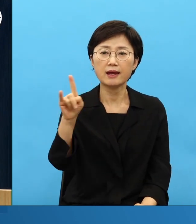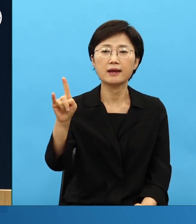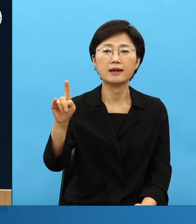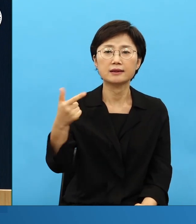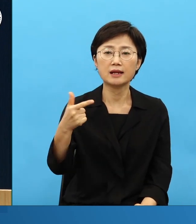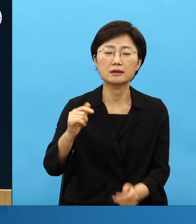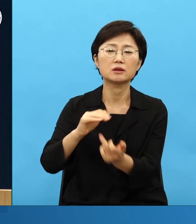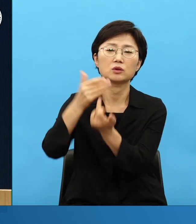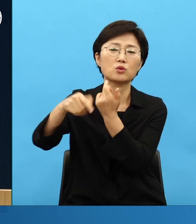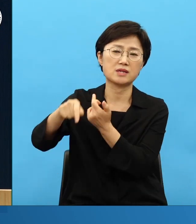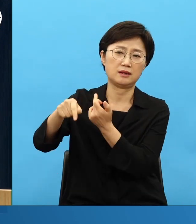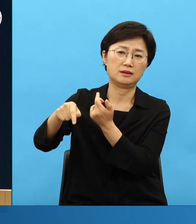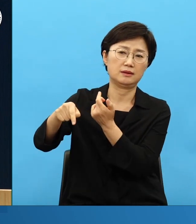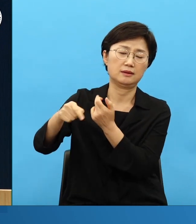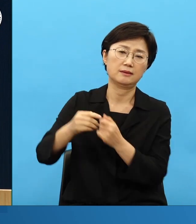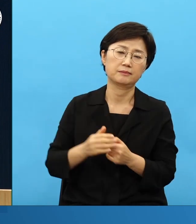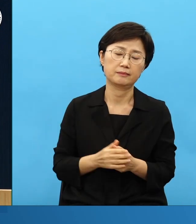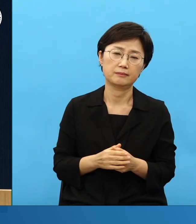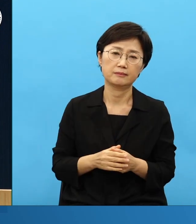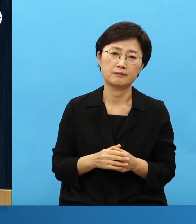하나님이